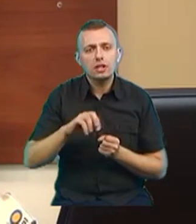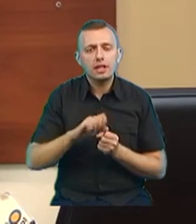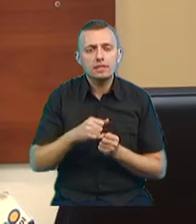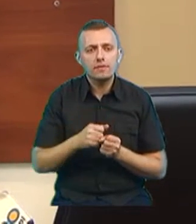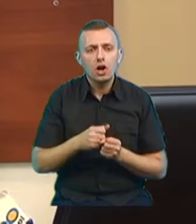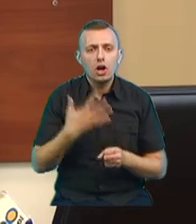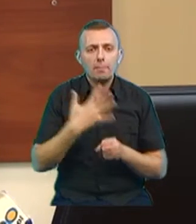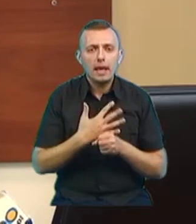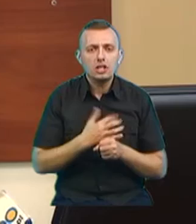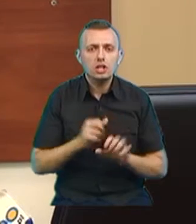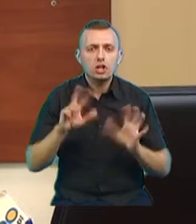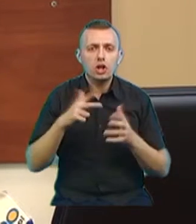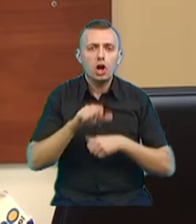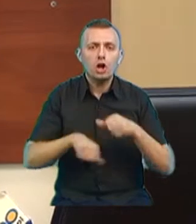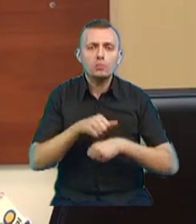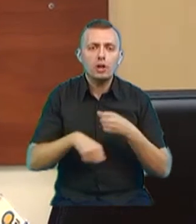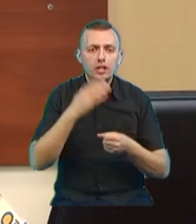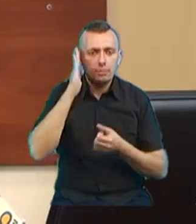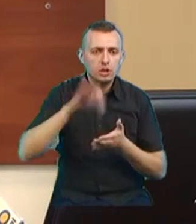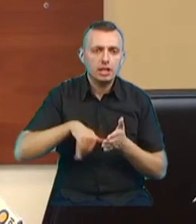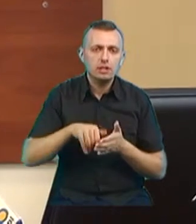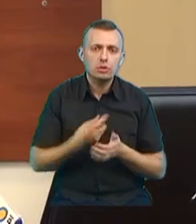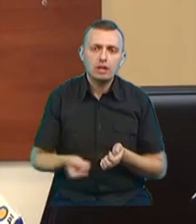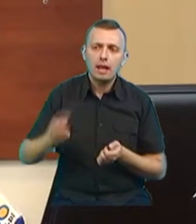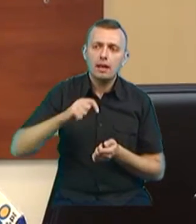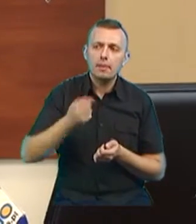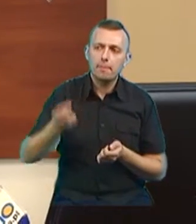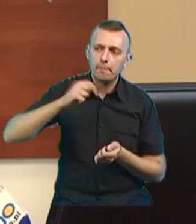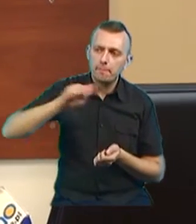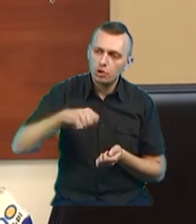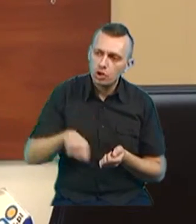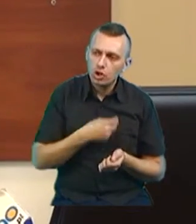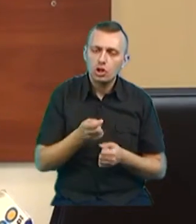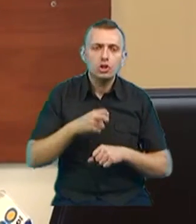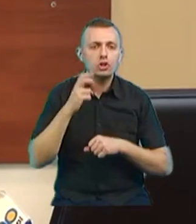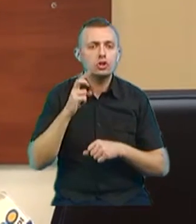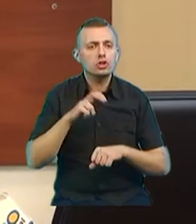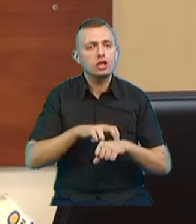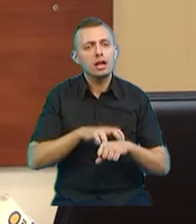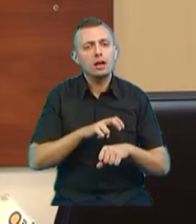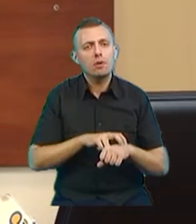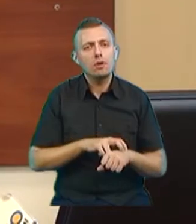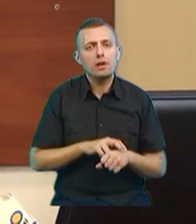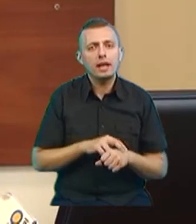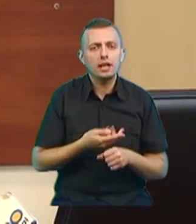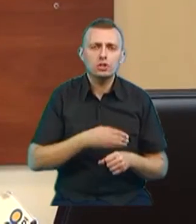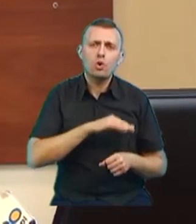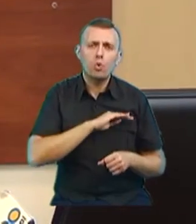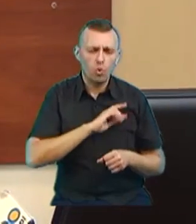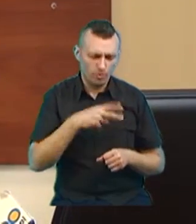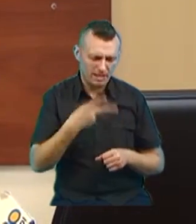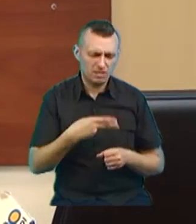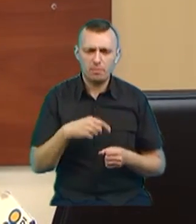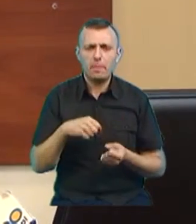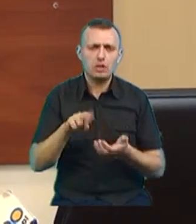na miejsce lekarz, stwierdził zgon. Na denacie nie znalazł żadnych obrażeń, jednak prokuratura rejonowa w Kutnie